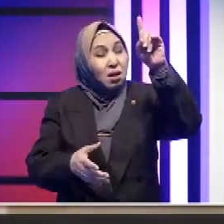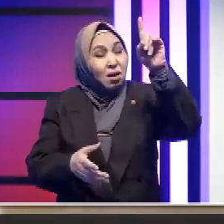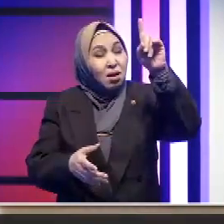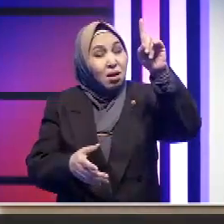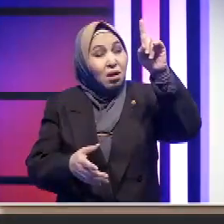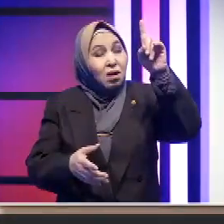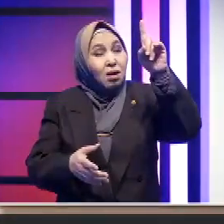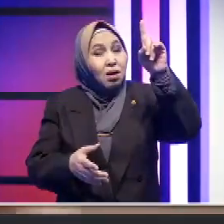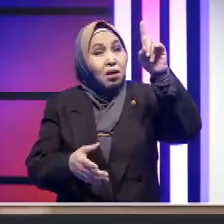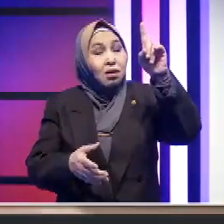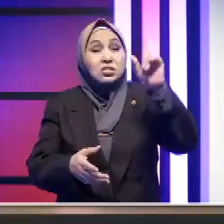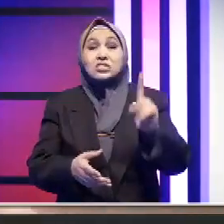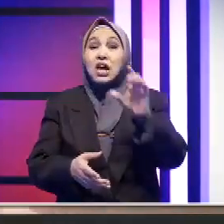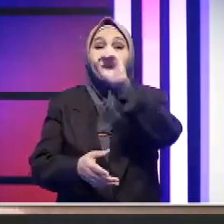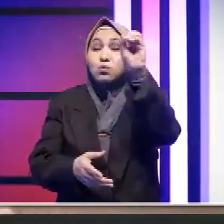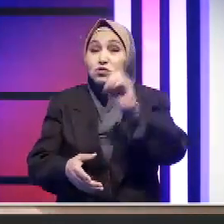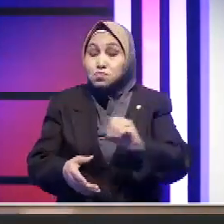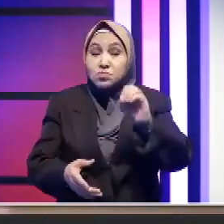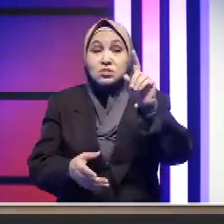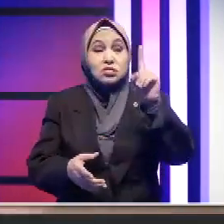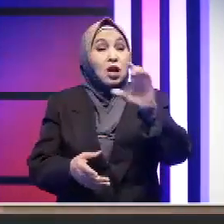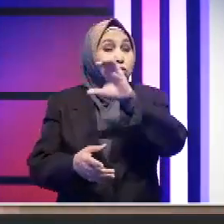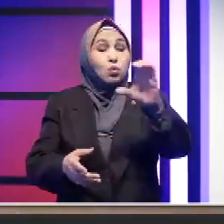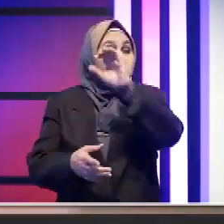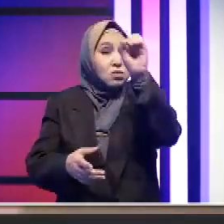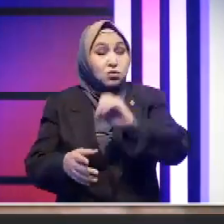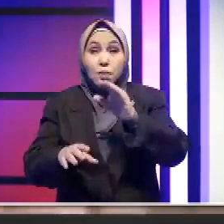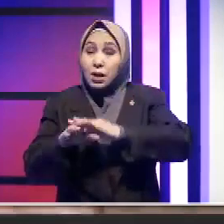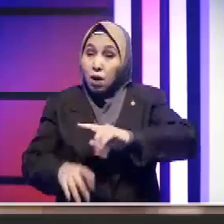food 1 sport fed2all